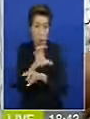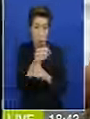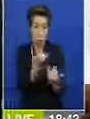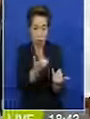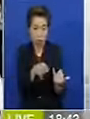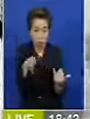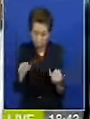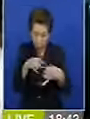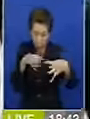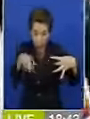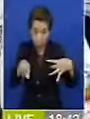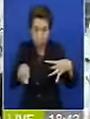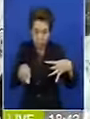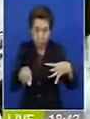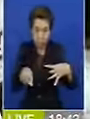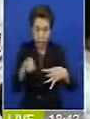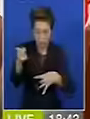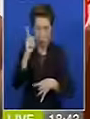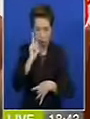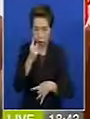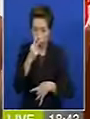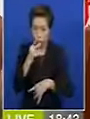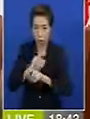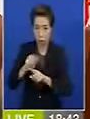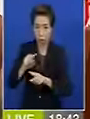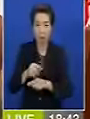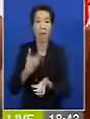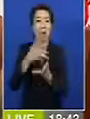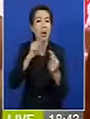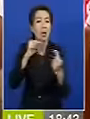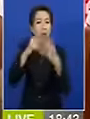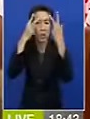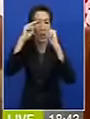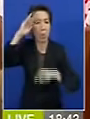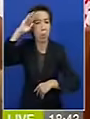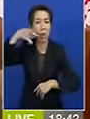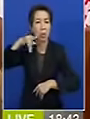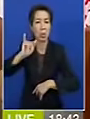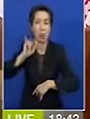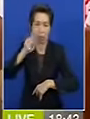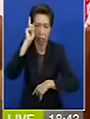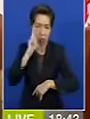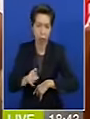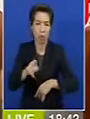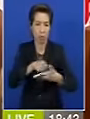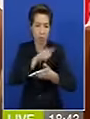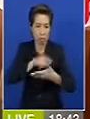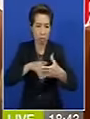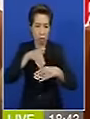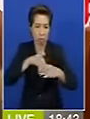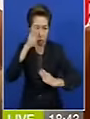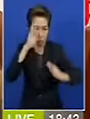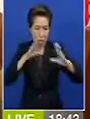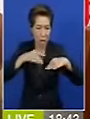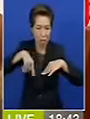อยู่พูดถึงนายกด้วยบอกว่าพลเอกประยุทธ์จันทร์โอชานายกรัฐมนตรีต้องยกเลิกการทำประชามติ